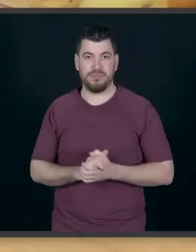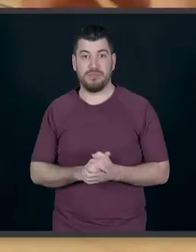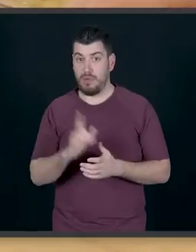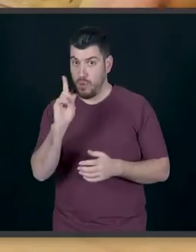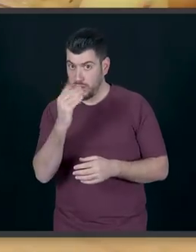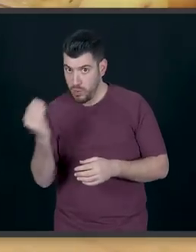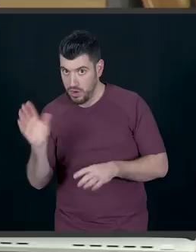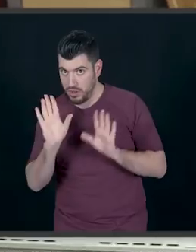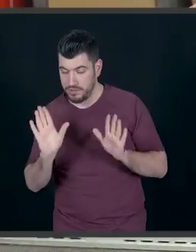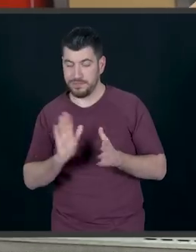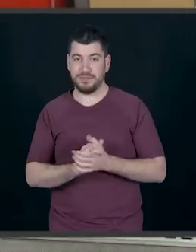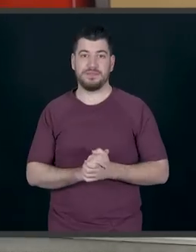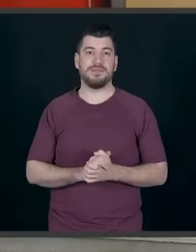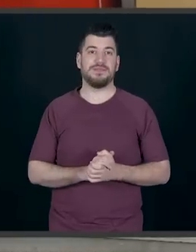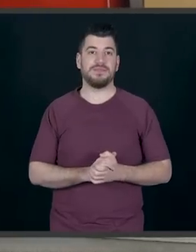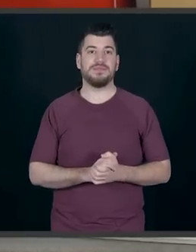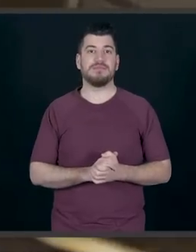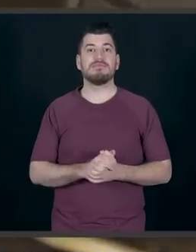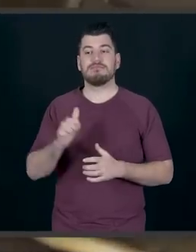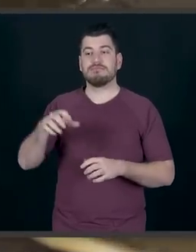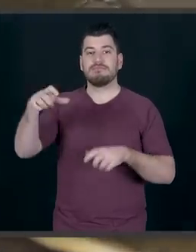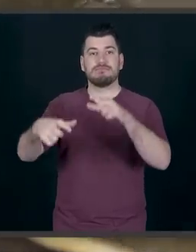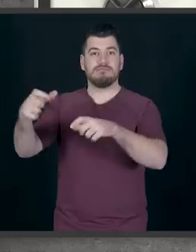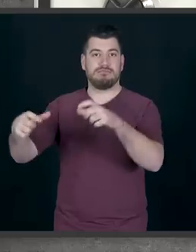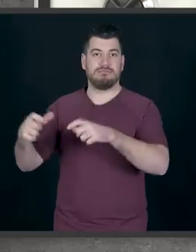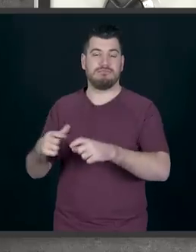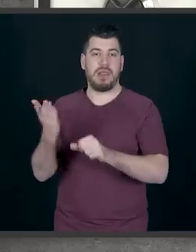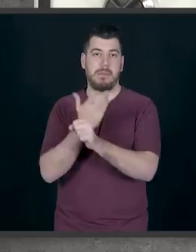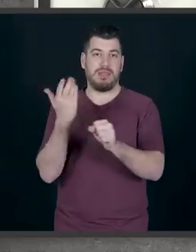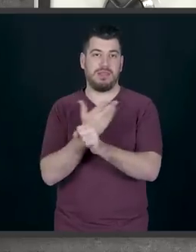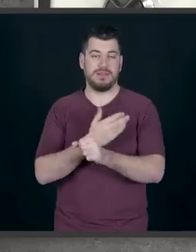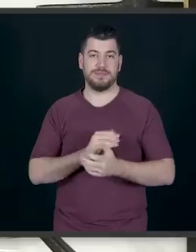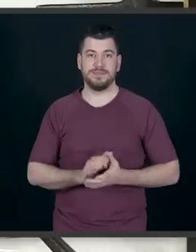Λίγο, όχι πολύ. Και μέσα τις πατάτες.